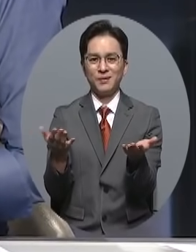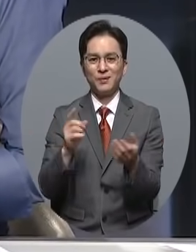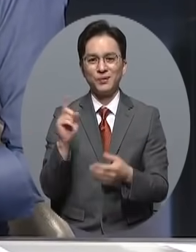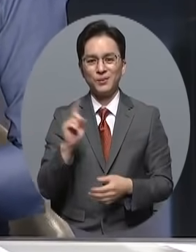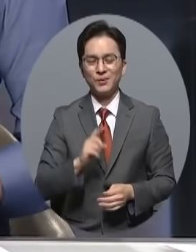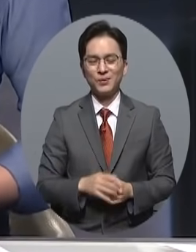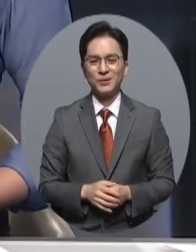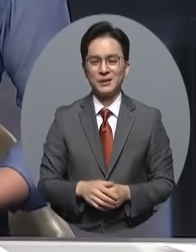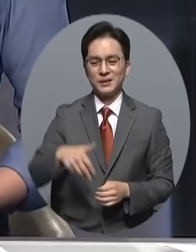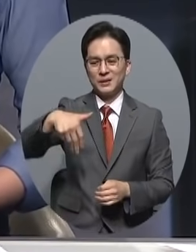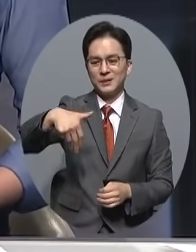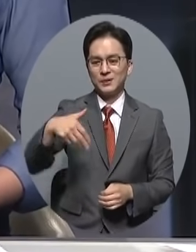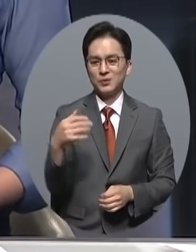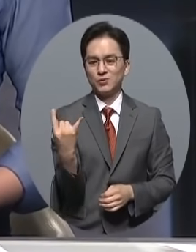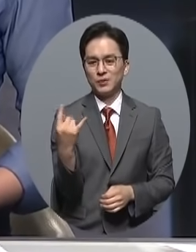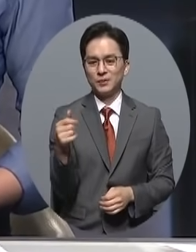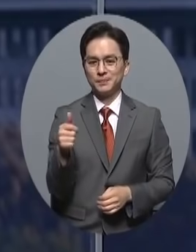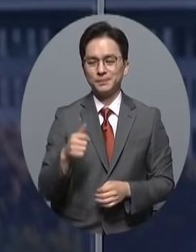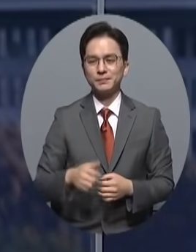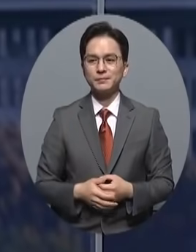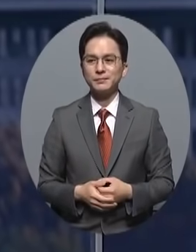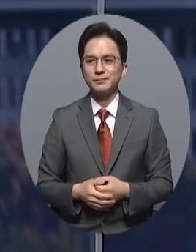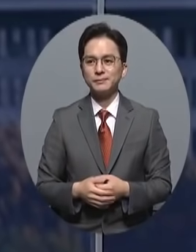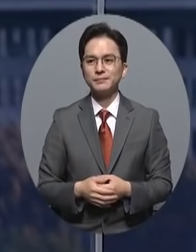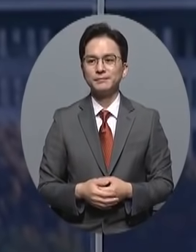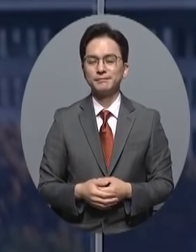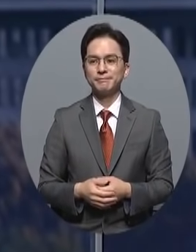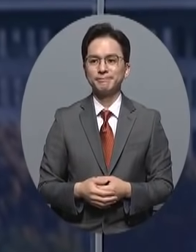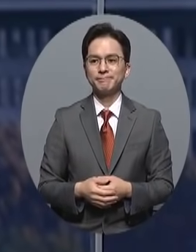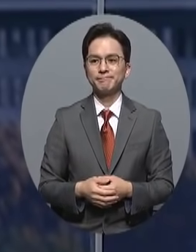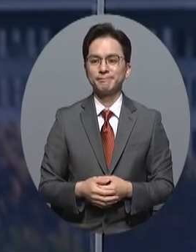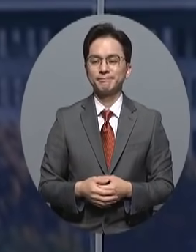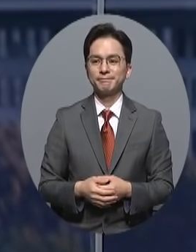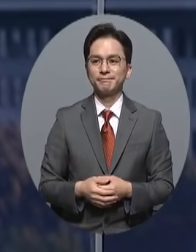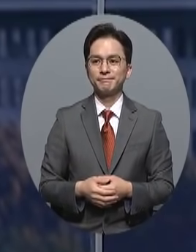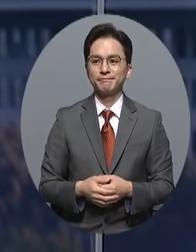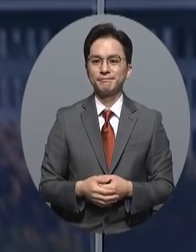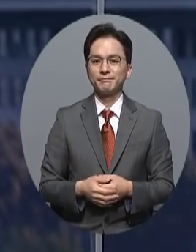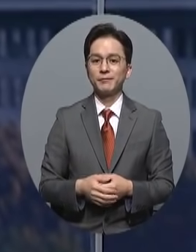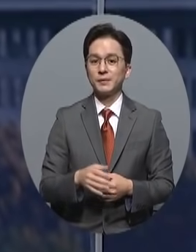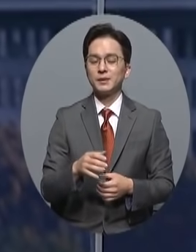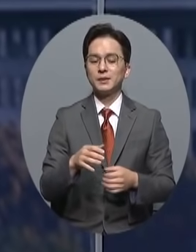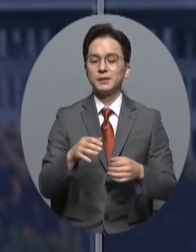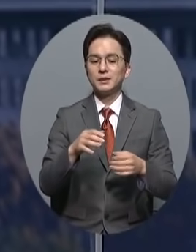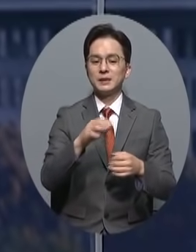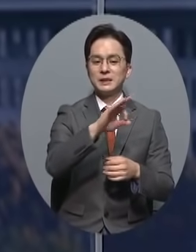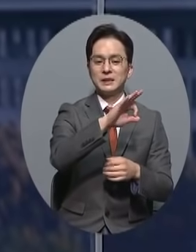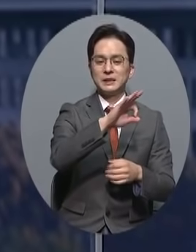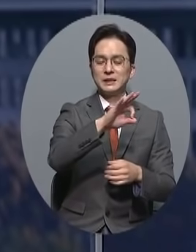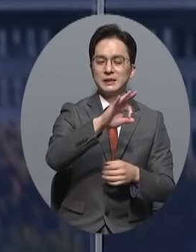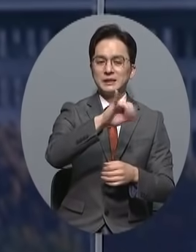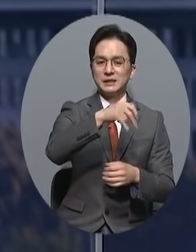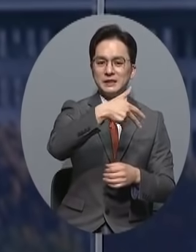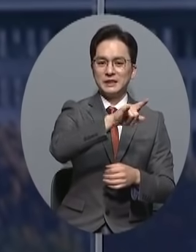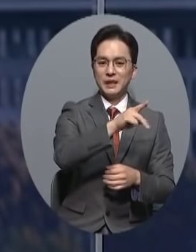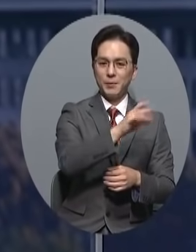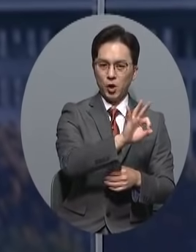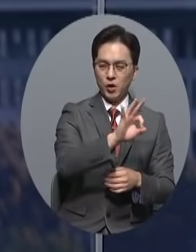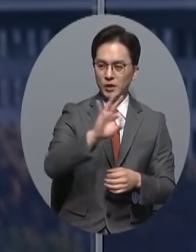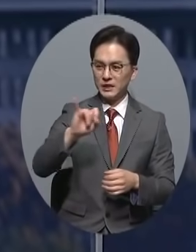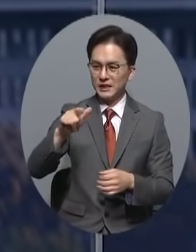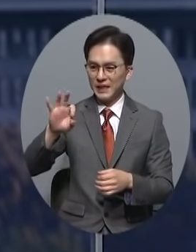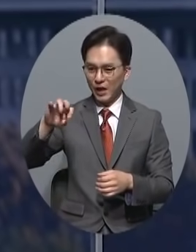모습을 보였어요. 지금 김 소장님 말씀하신 대로 사실은 이제 선명성 경쟁을 하고 있는 거죠. 이제 이낙연 후보를 이제